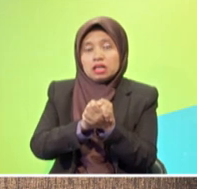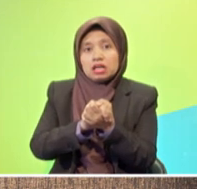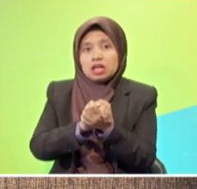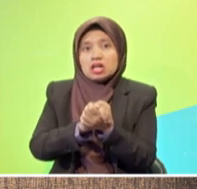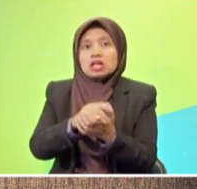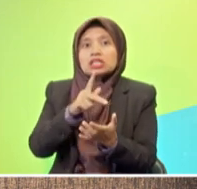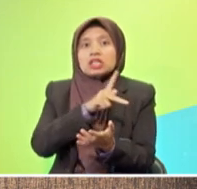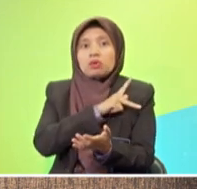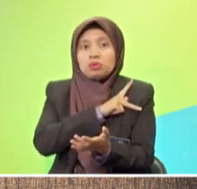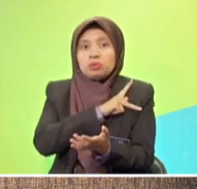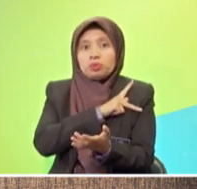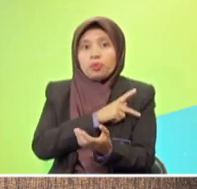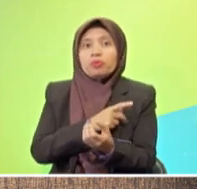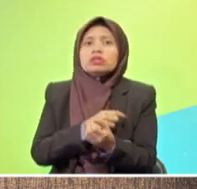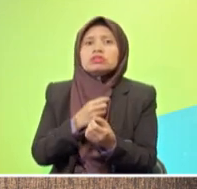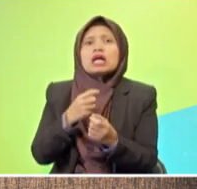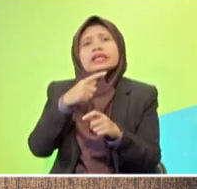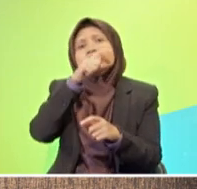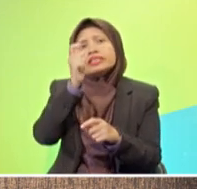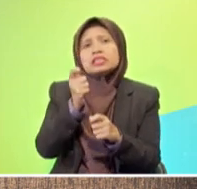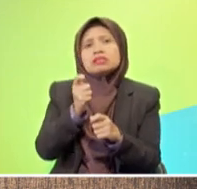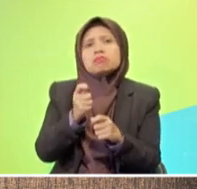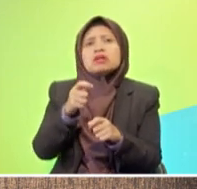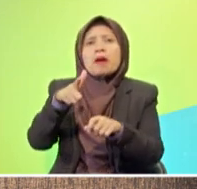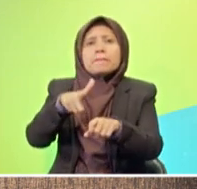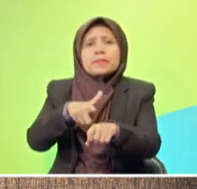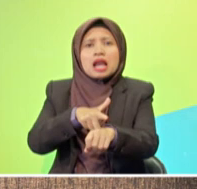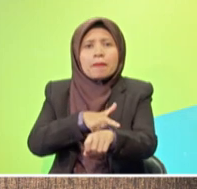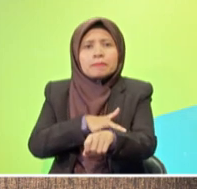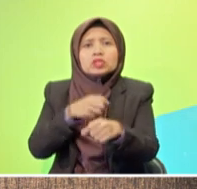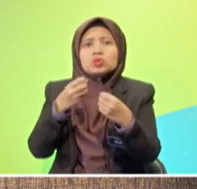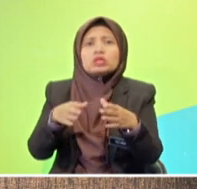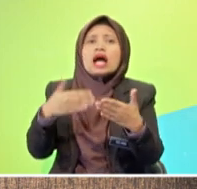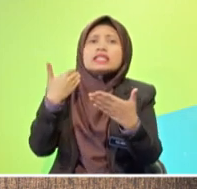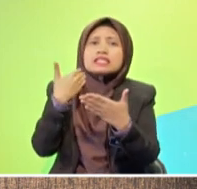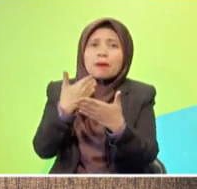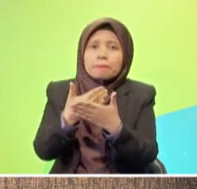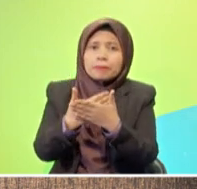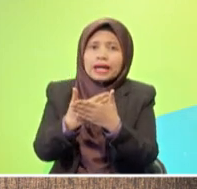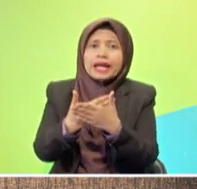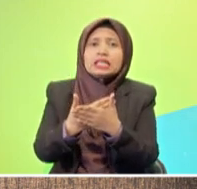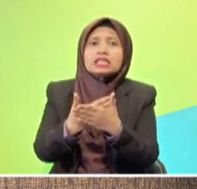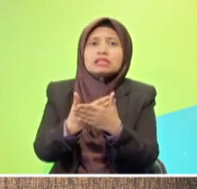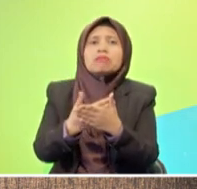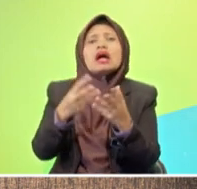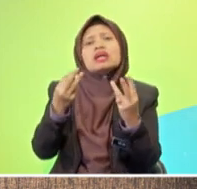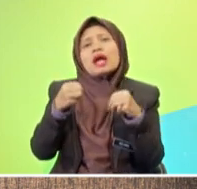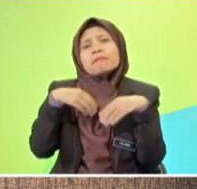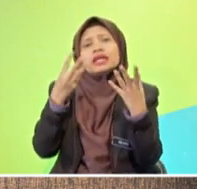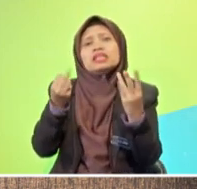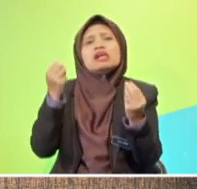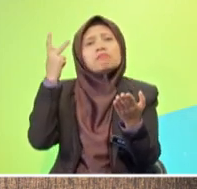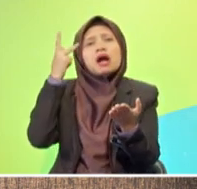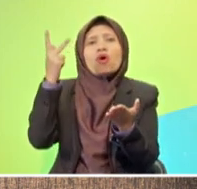Berapa lama sudah saya bersama-sama belajar menjajakan anak ini meminta kenalkan jantan betinanya belum